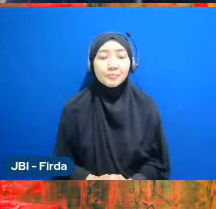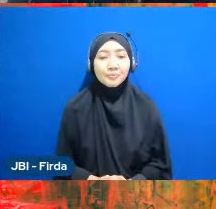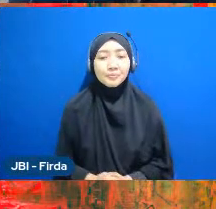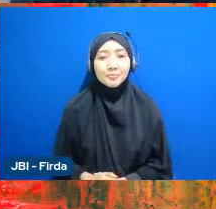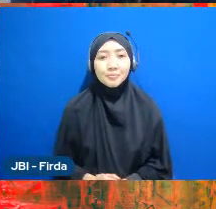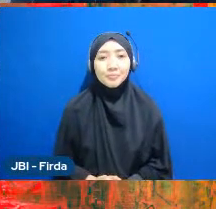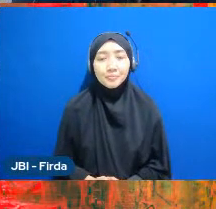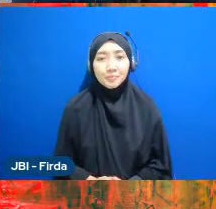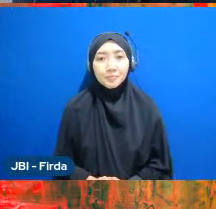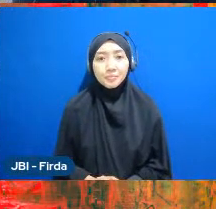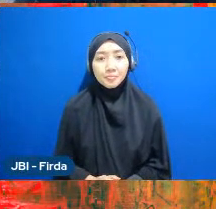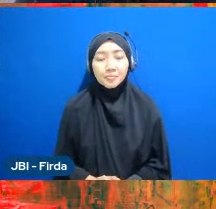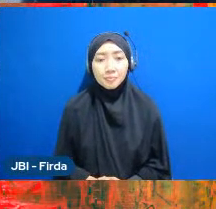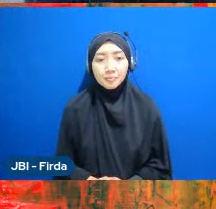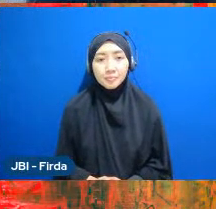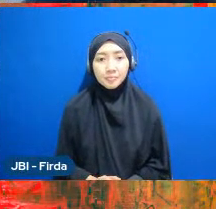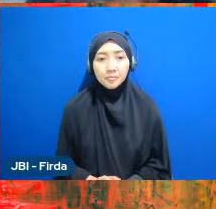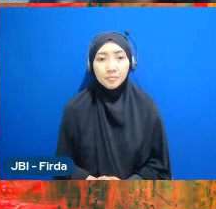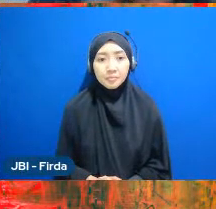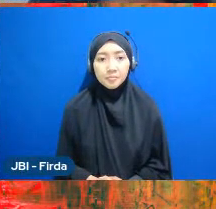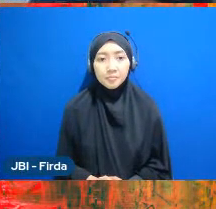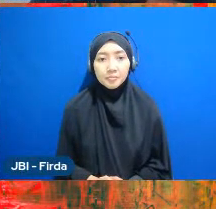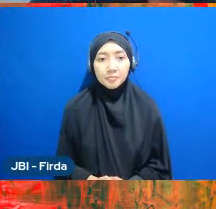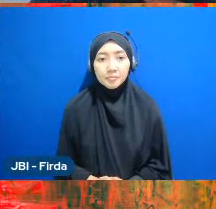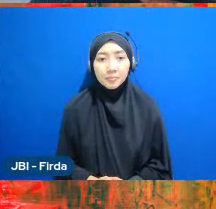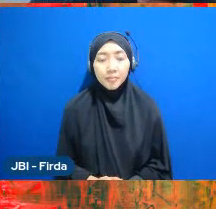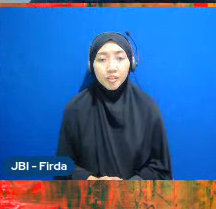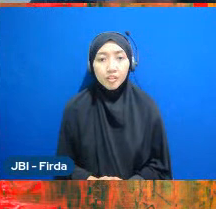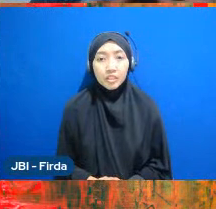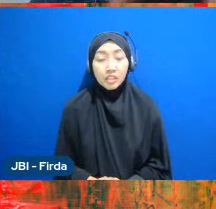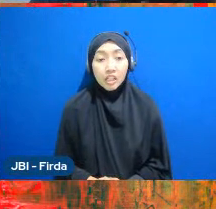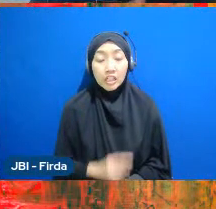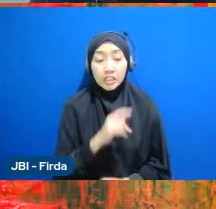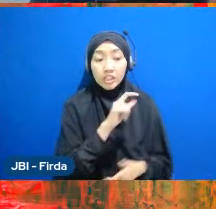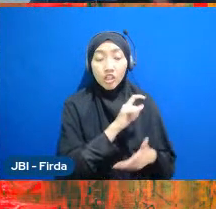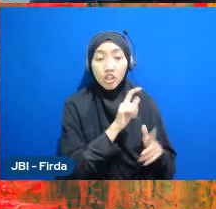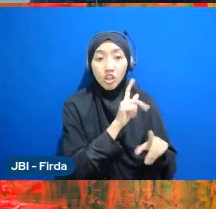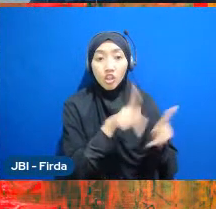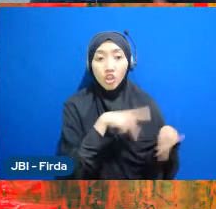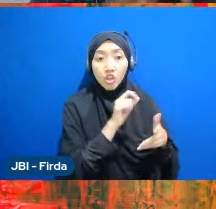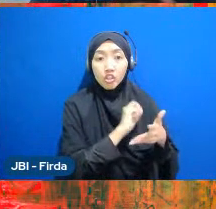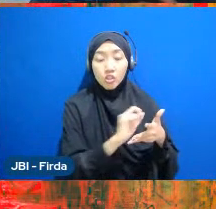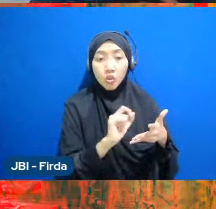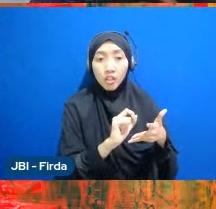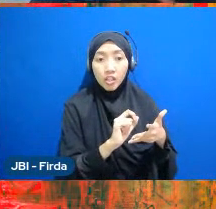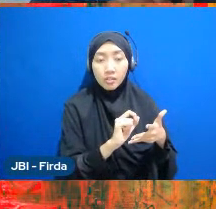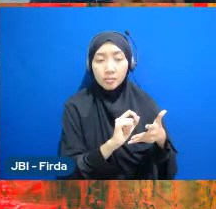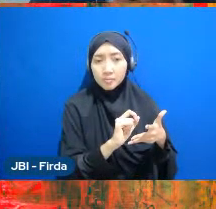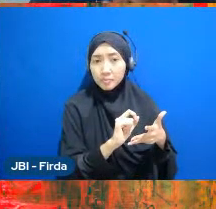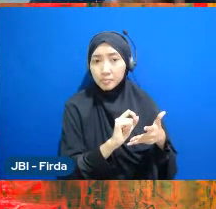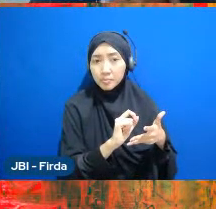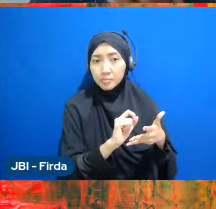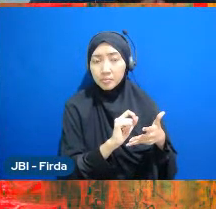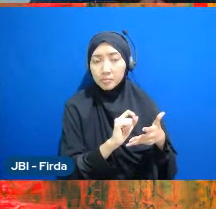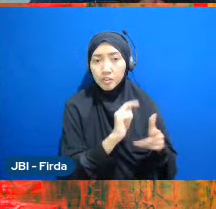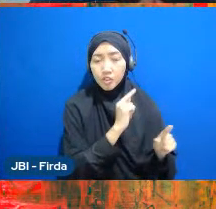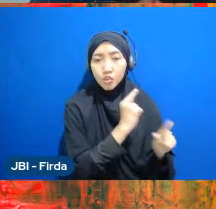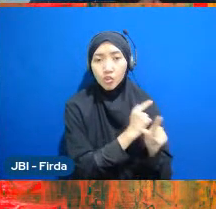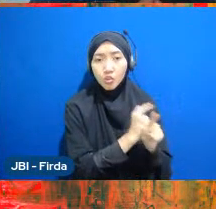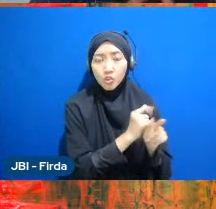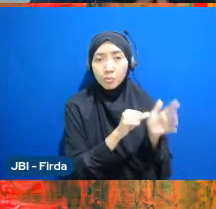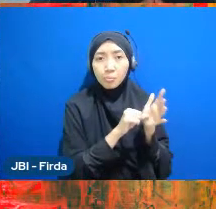Nah, lalu kemudian, kalau di sekolah, selalu di rumah juga sama gitu ya. Yang pertama adalah guru bisa membantu